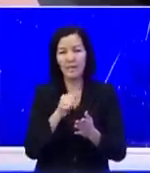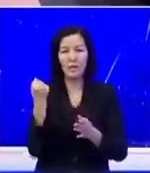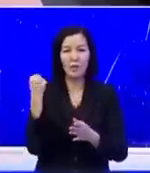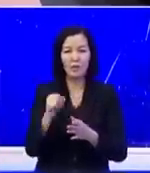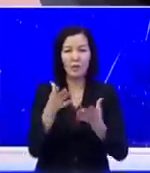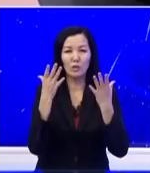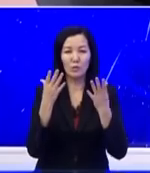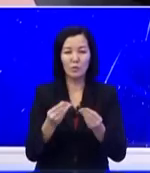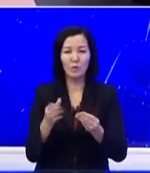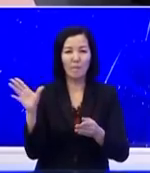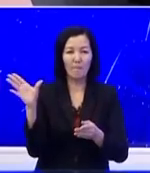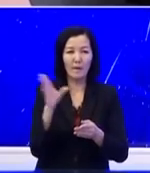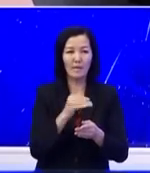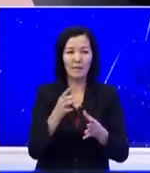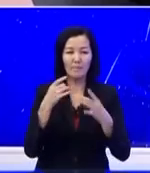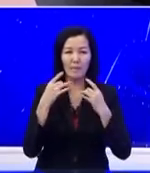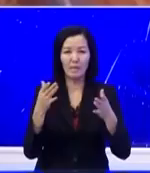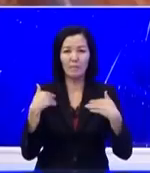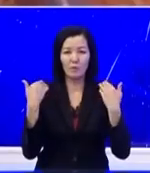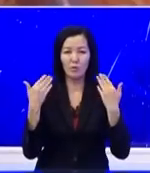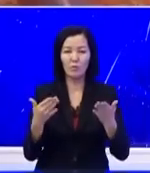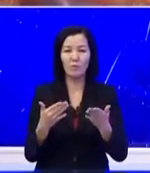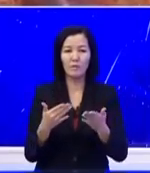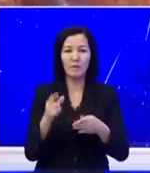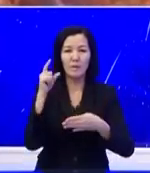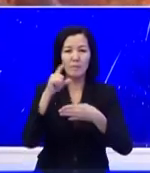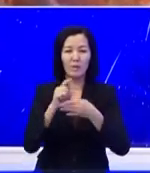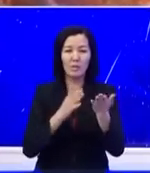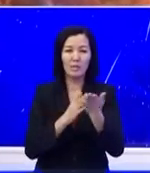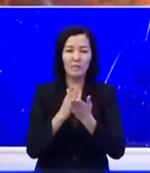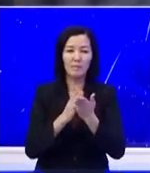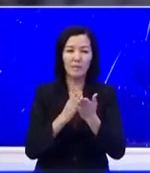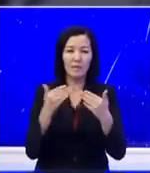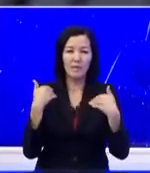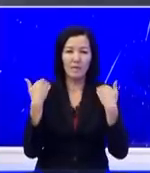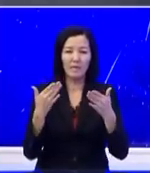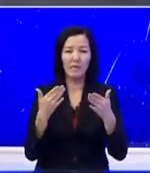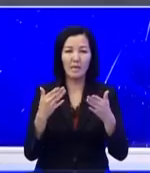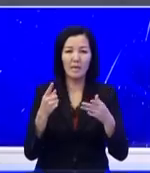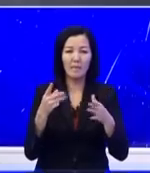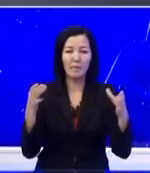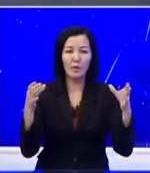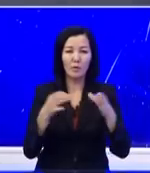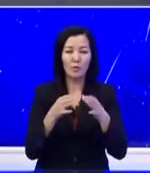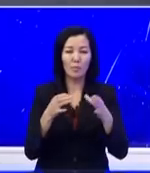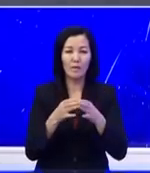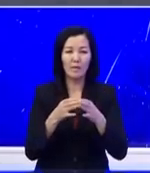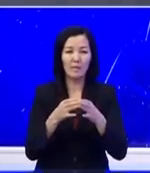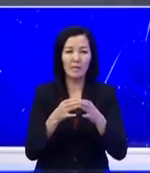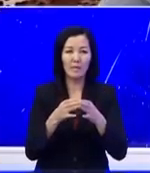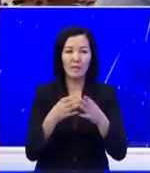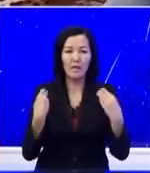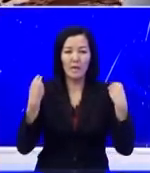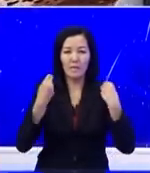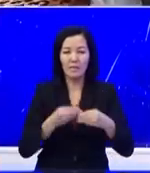күні. Баршамыздың мерекеміз құтты болсын. Мешіт қызметкерлері бастап келген бір топ ерікті батырға құрмет көрсетіп, арқасына